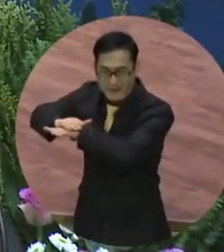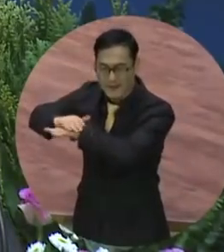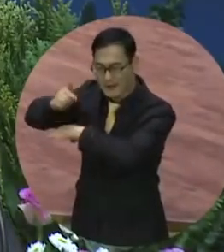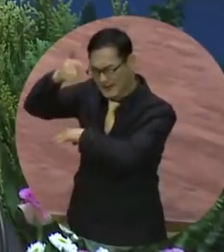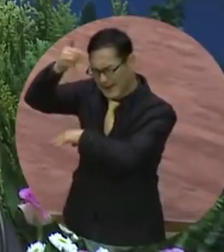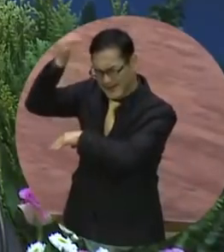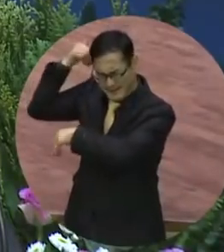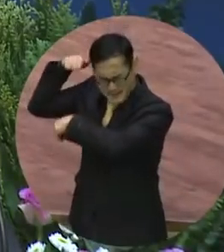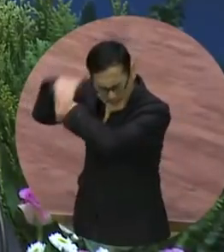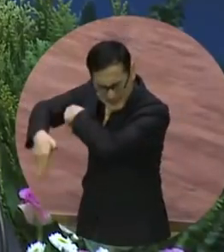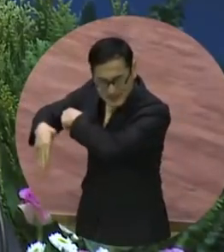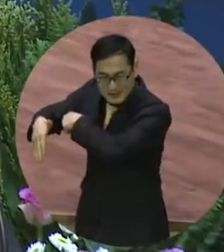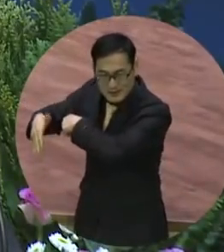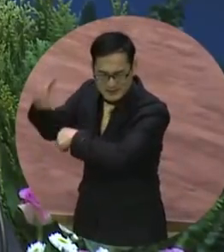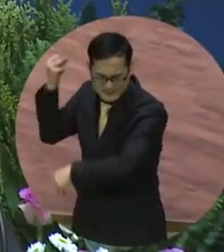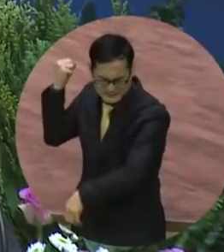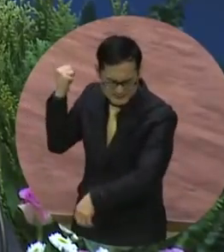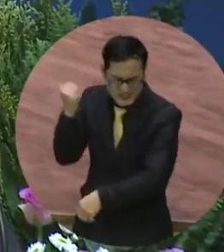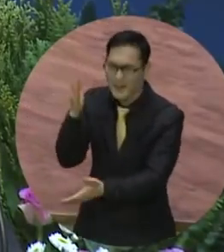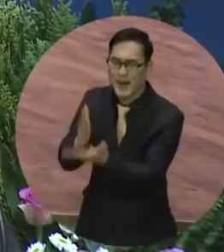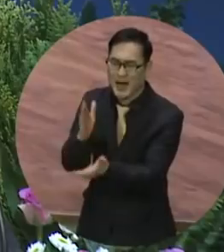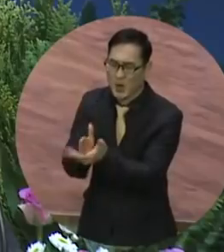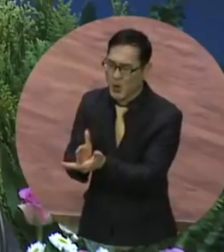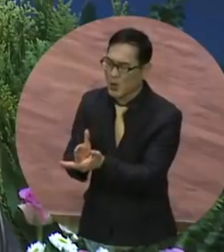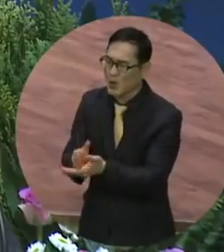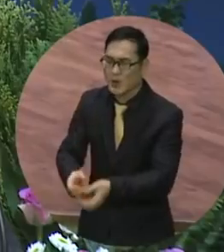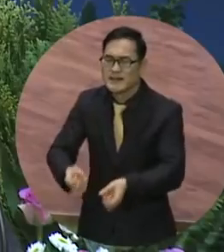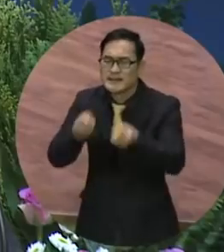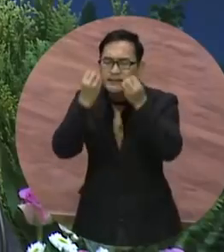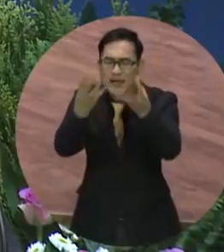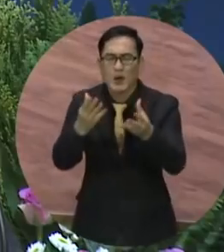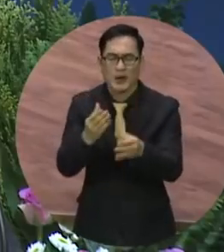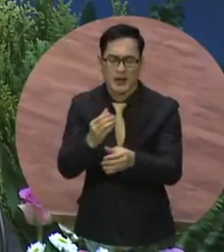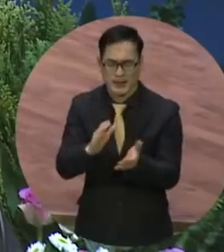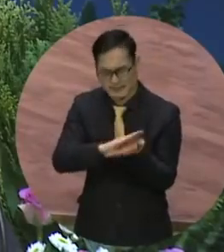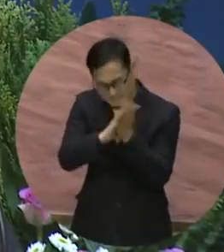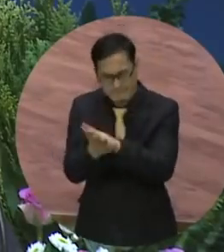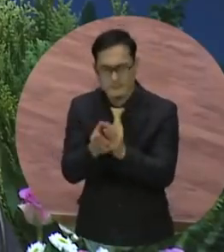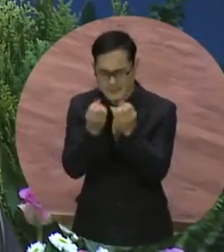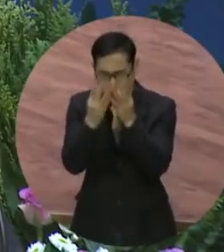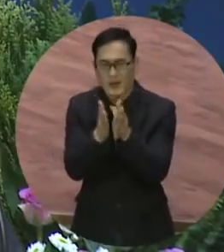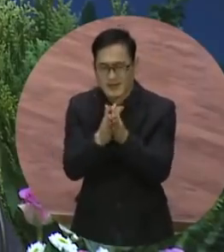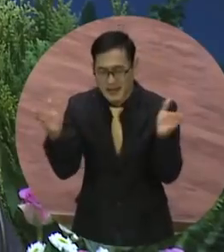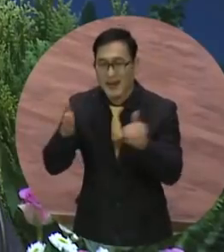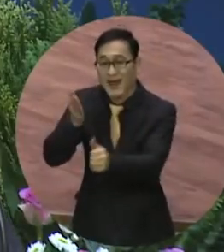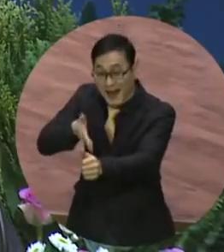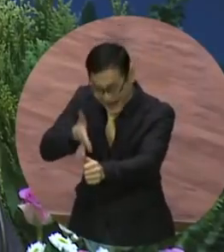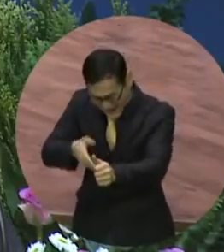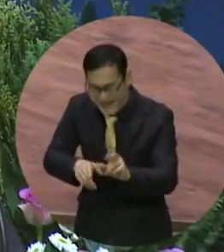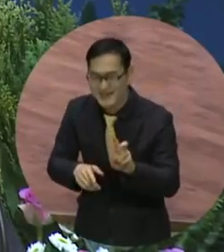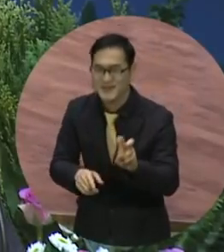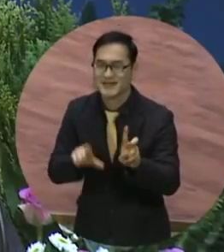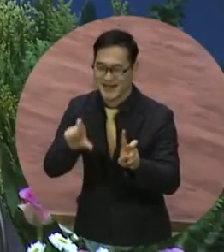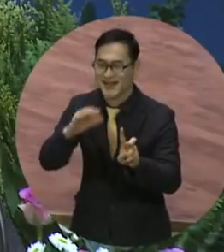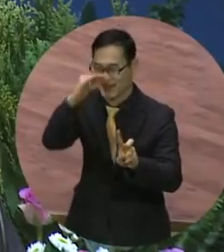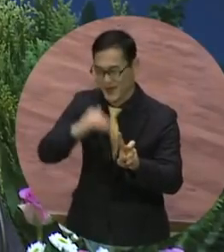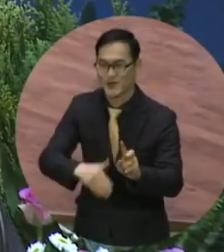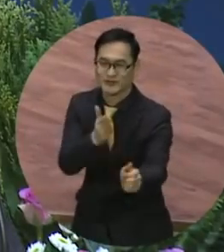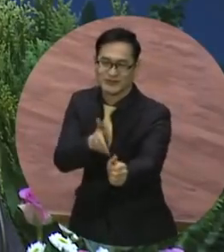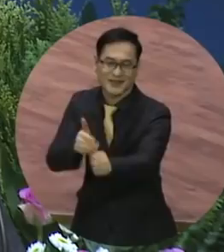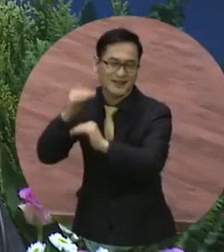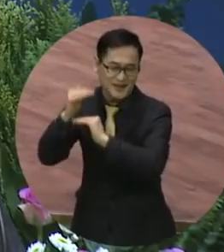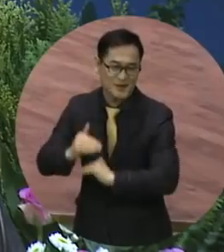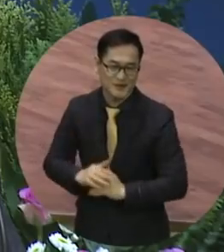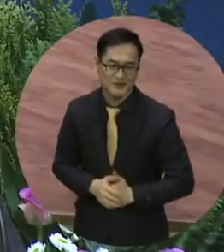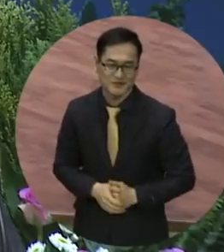과거에서 계속 잡혀있지 말고 새틀 인생을 그렇게 살아라 하는 영적 메시지가 21장에 들어있어요.